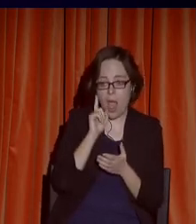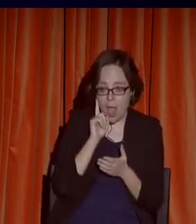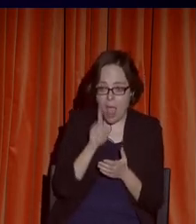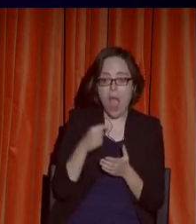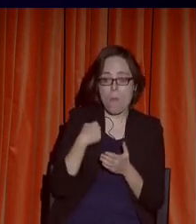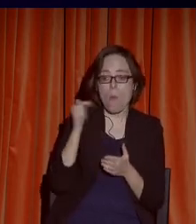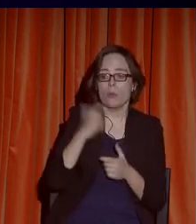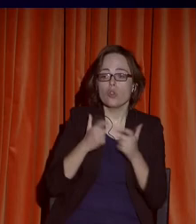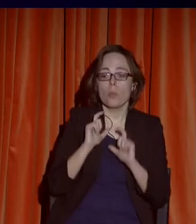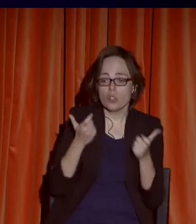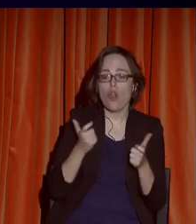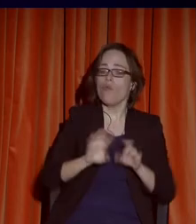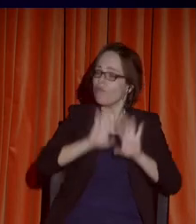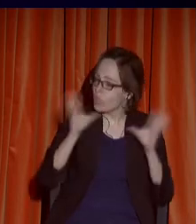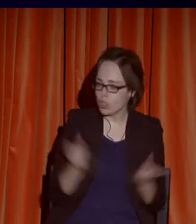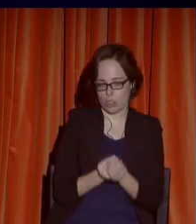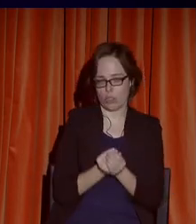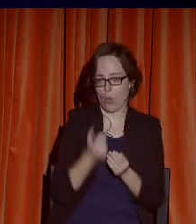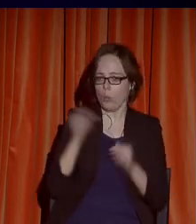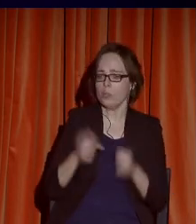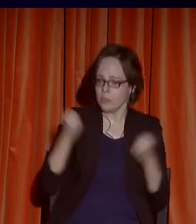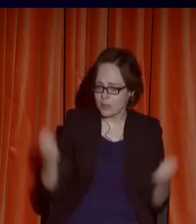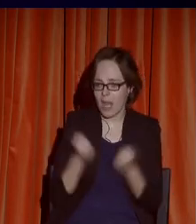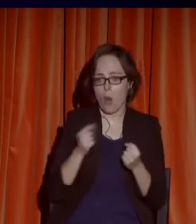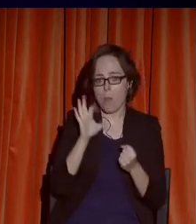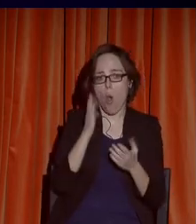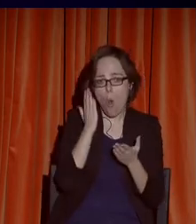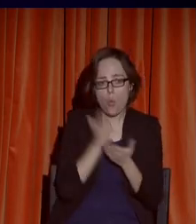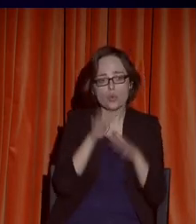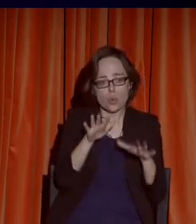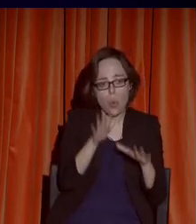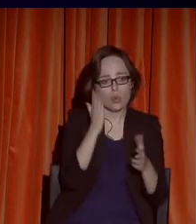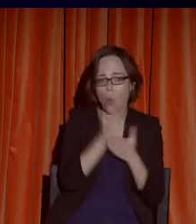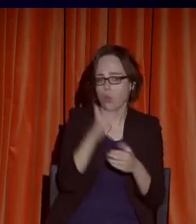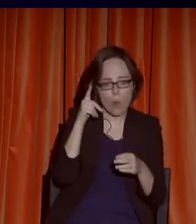co w naszej mocy. Dlatego, że już jest na wiele rzeczy za późno.